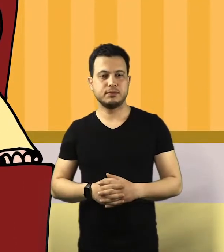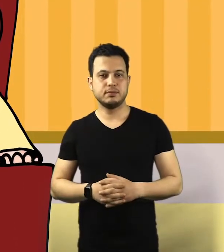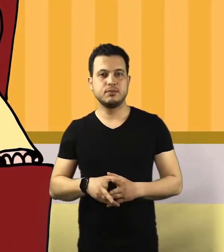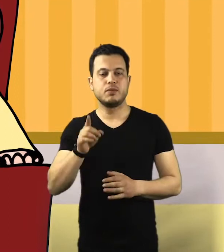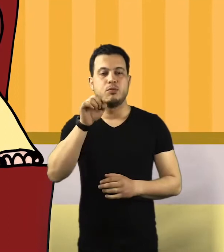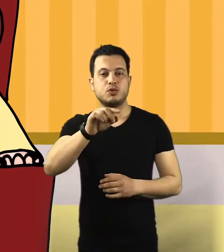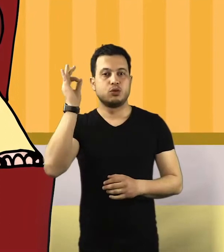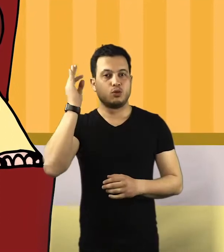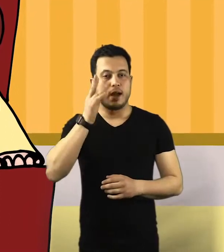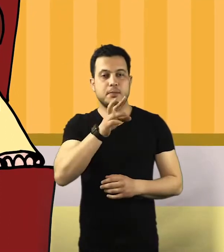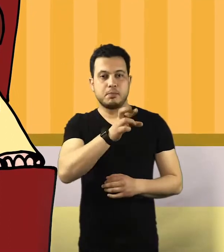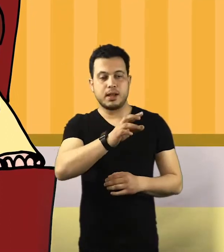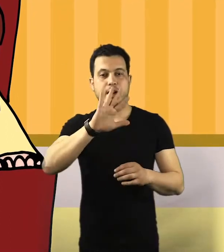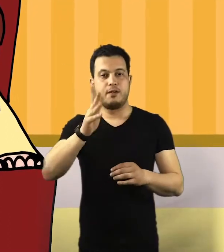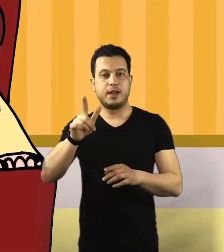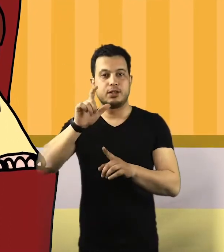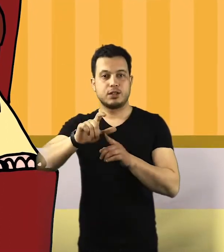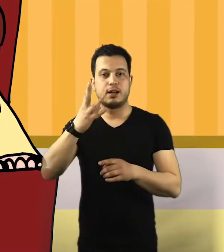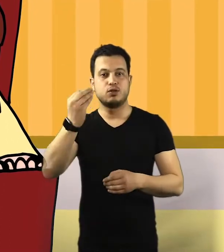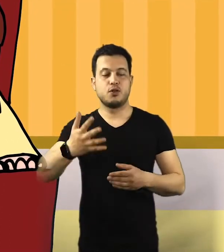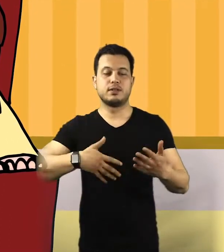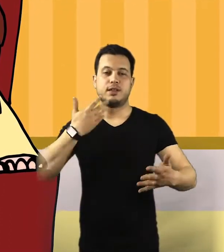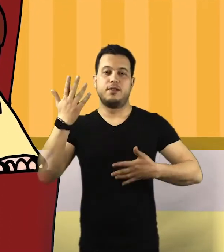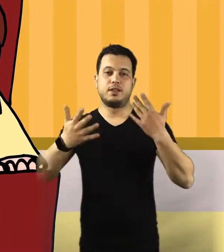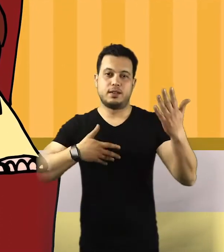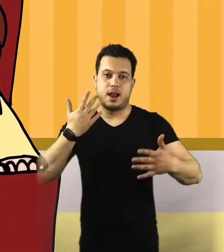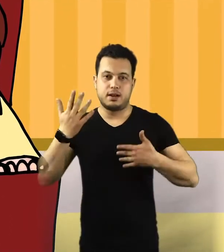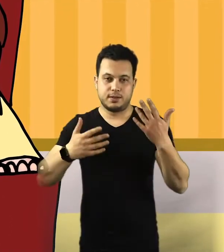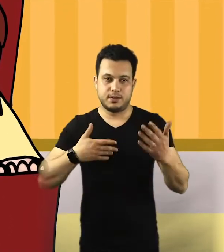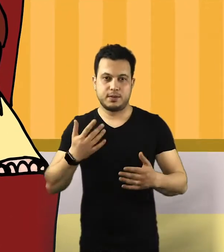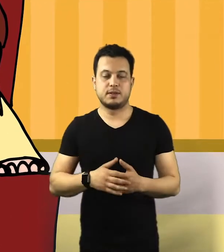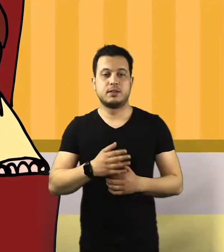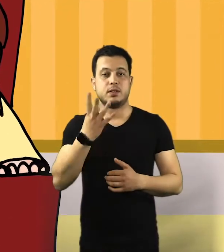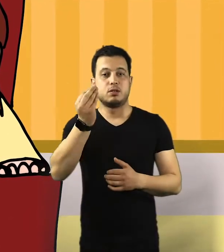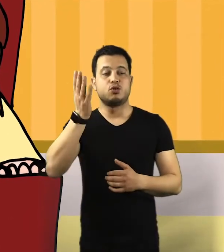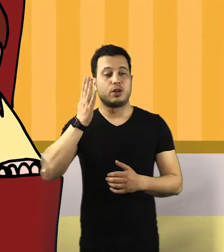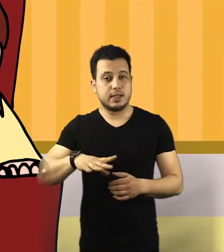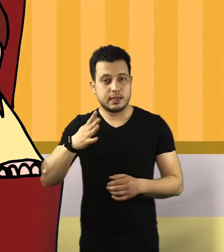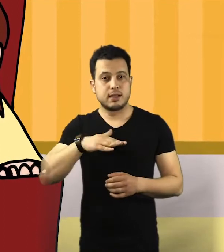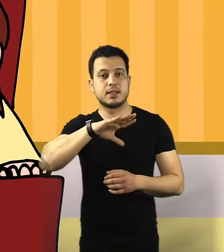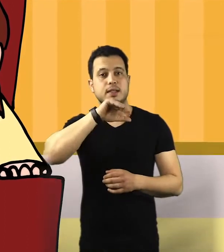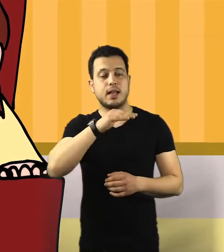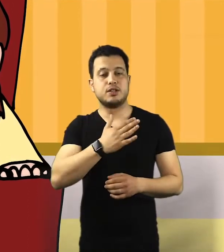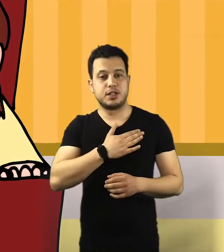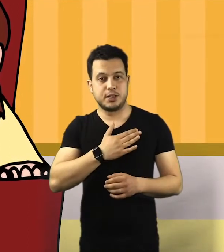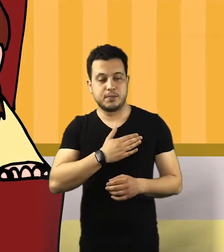Bunu duyan Pınar ve Çınar çok sevindiler Çok isteriz dedeciğim